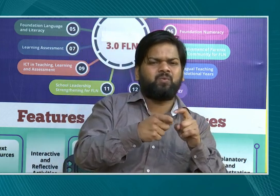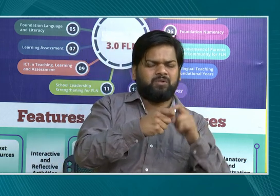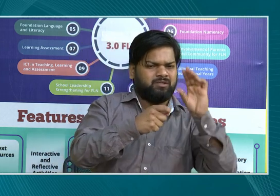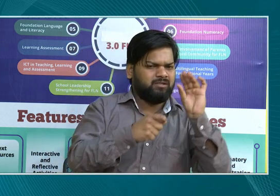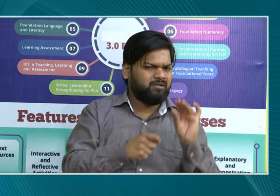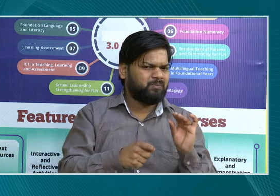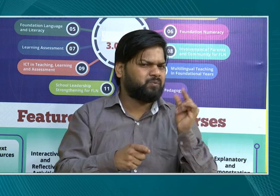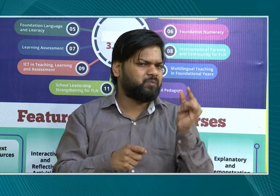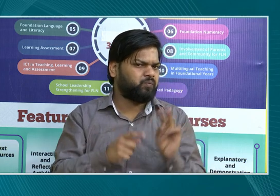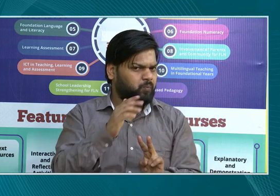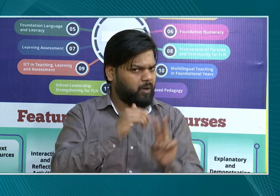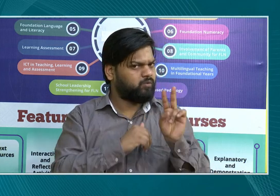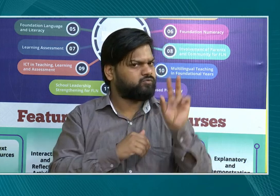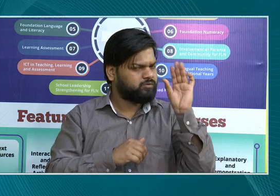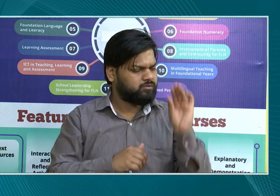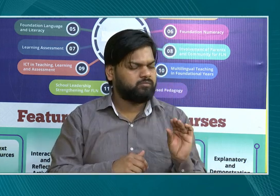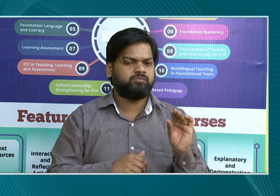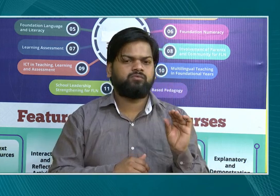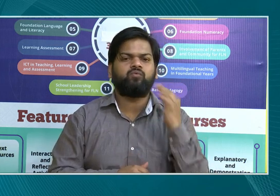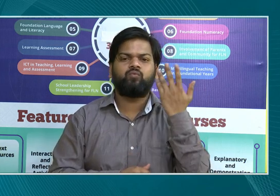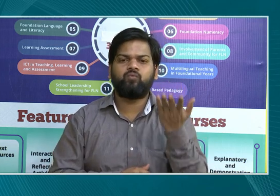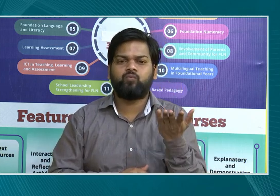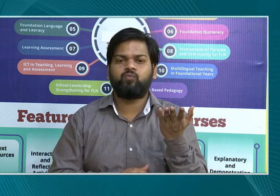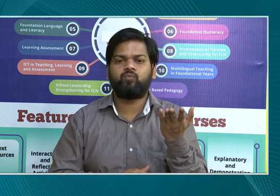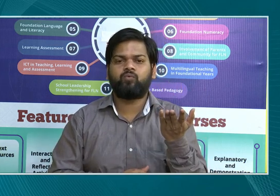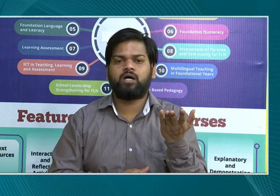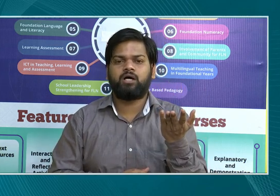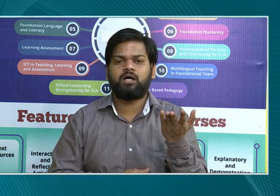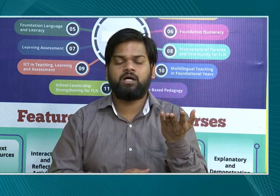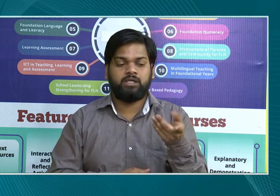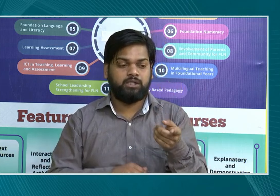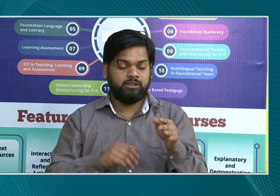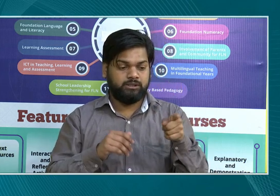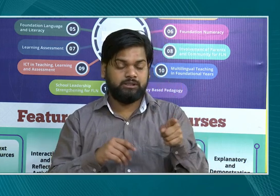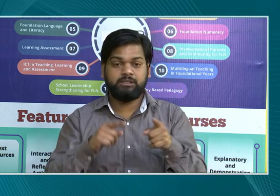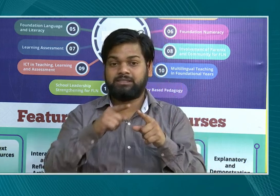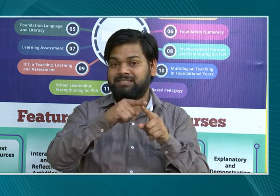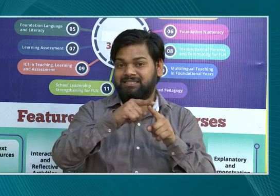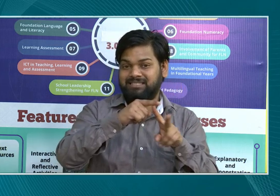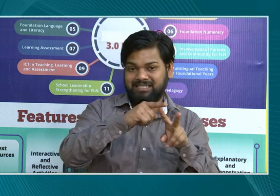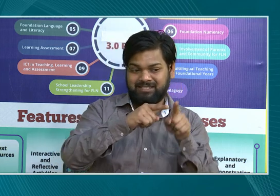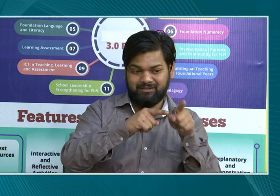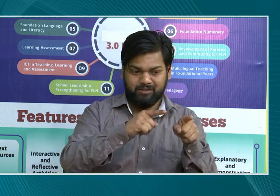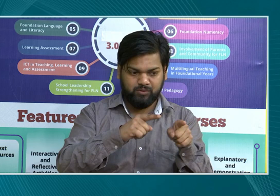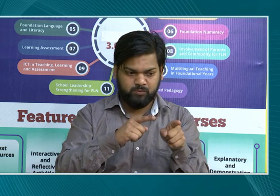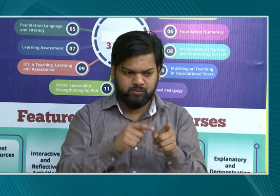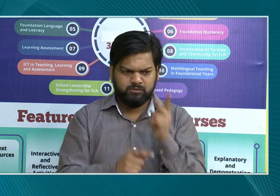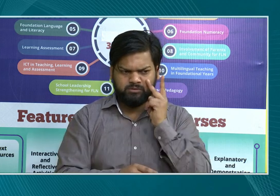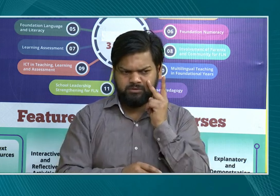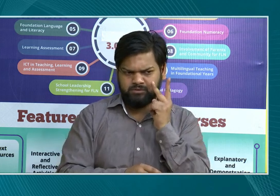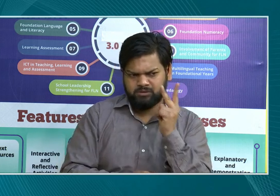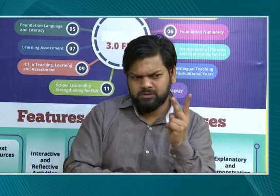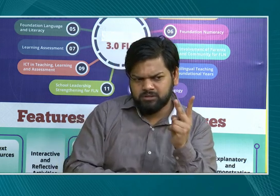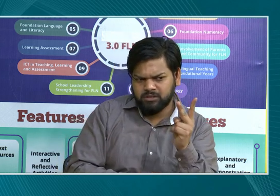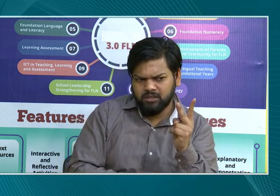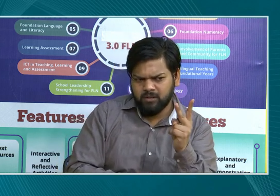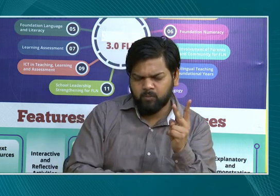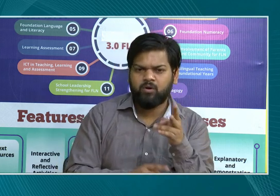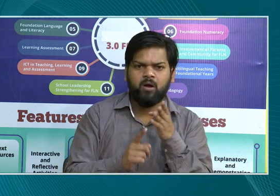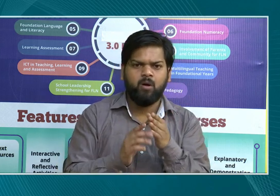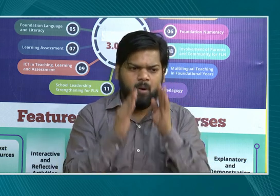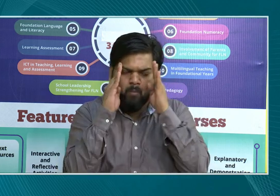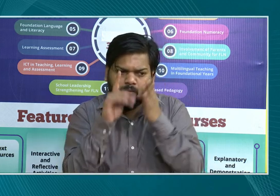या जो समाचार होते हैं उनमें हमारा ध्यान दूसरी हाव-भाव की तरफ ज्यादा चला जाता है तो इससे भाषा प्रभावित हो जाति है है ना